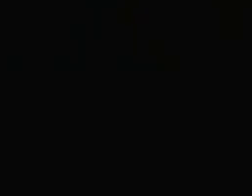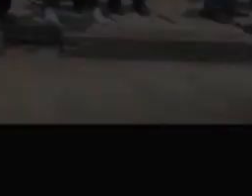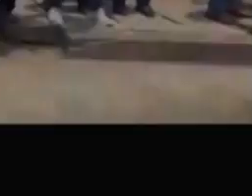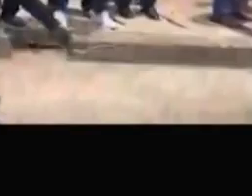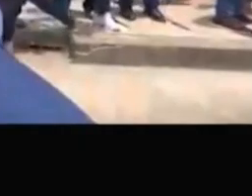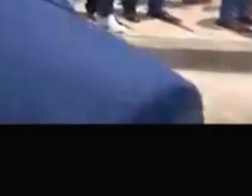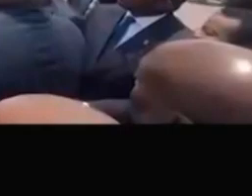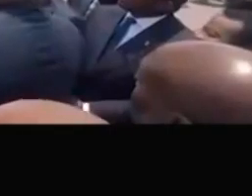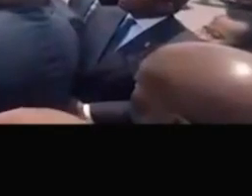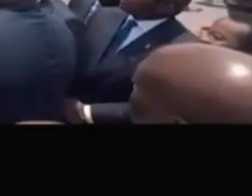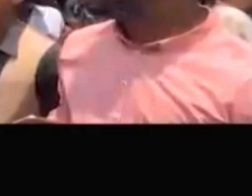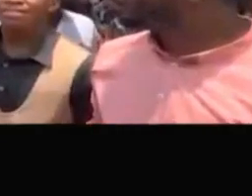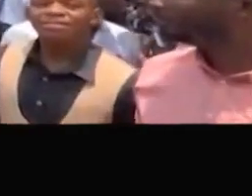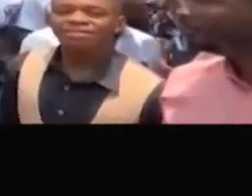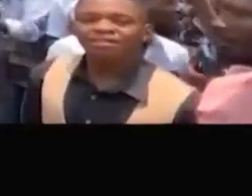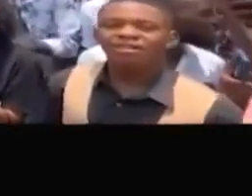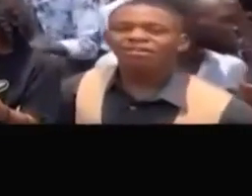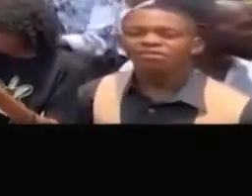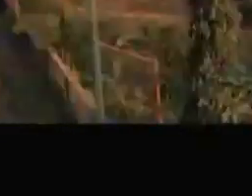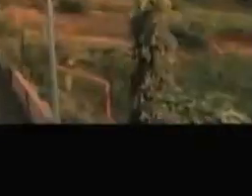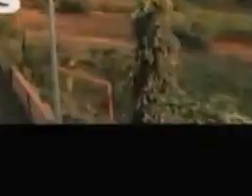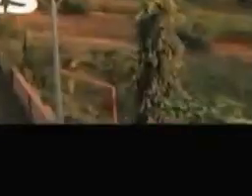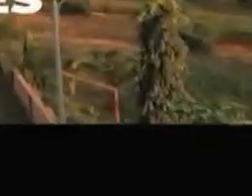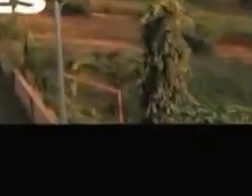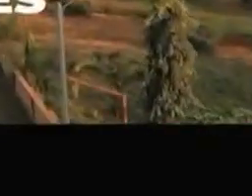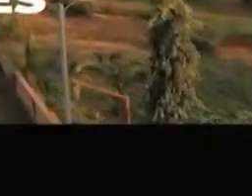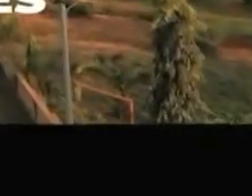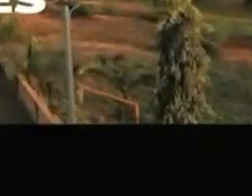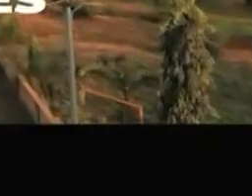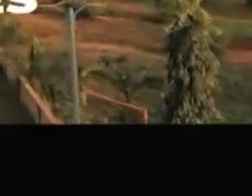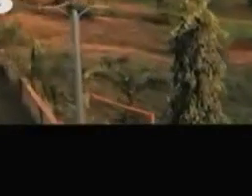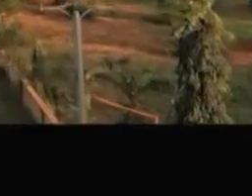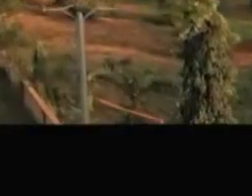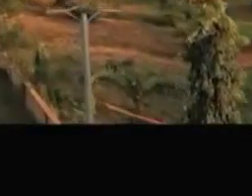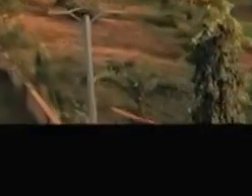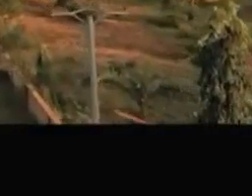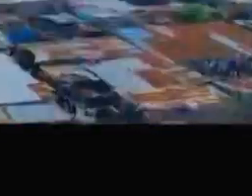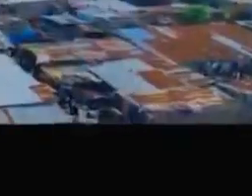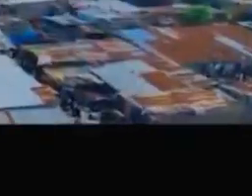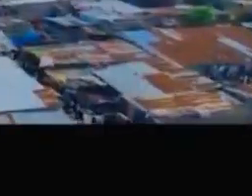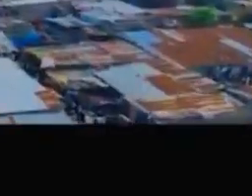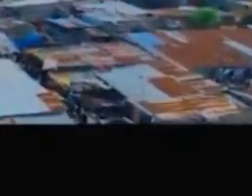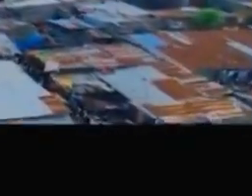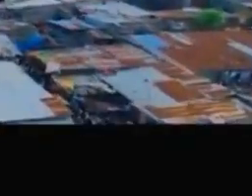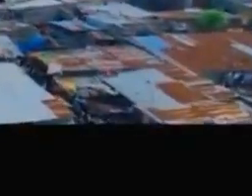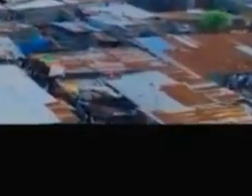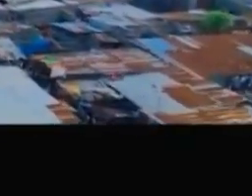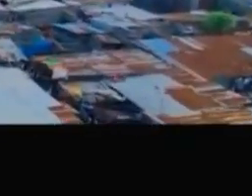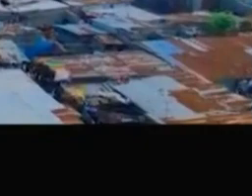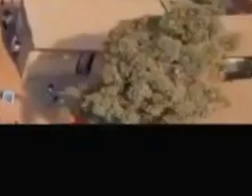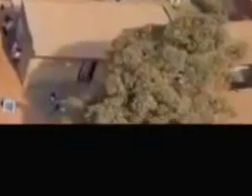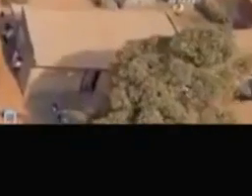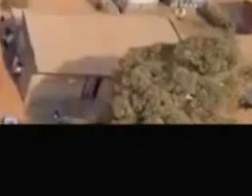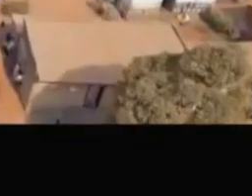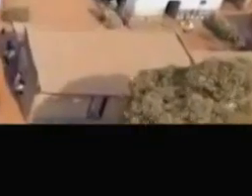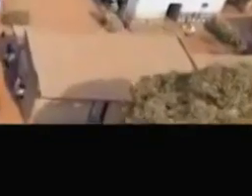Le président Tshisekedi a donné la priorité à l'amélioration des réseaux routiers dans toute la République démocratique du Congo.